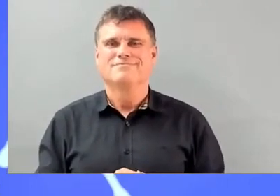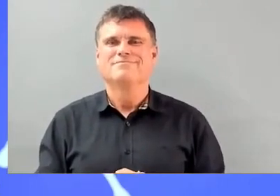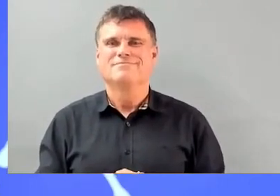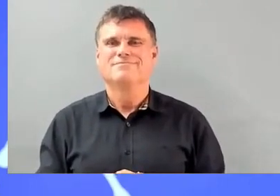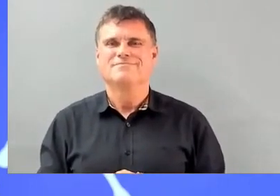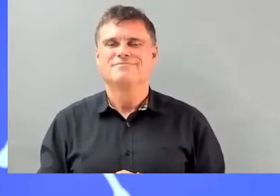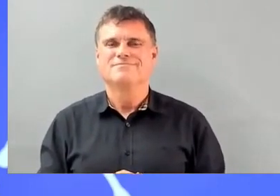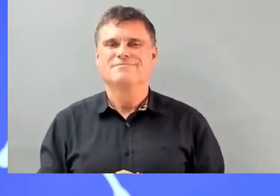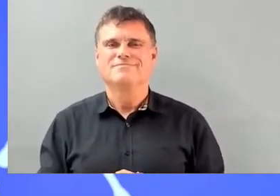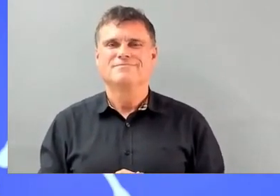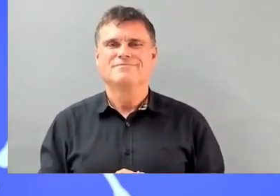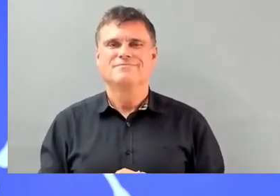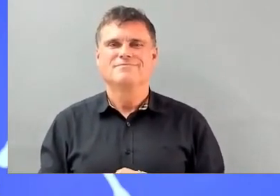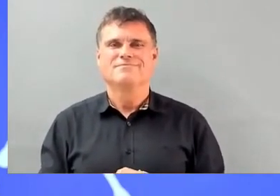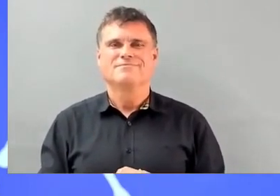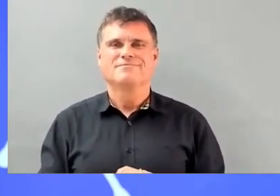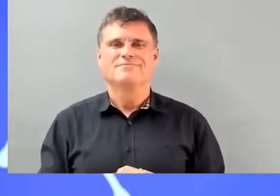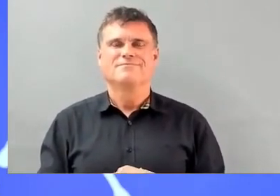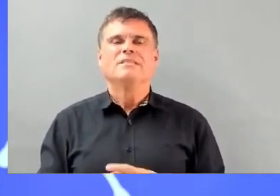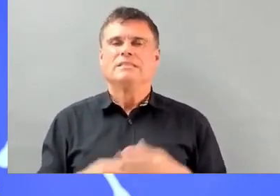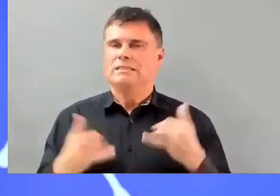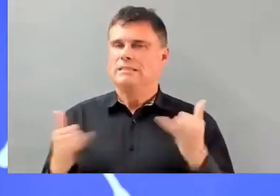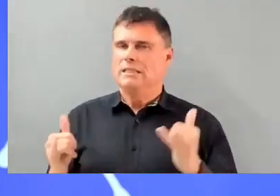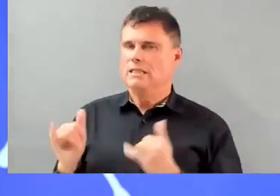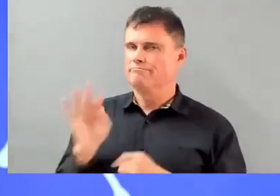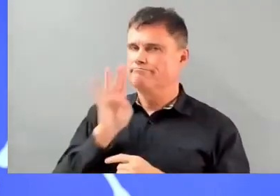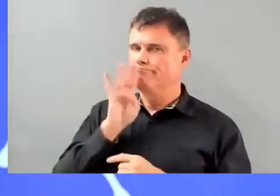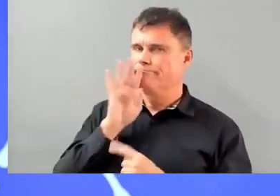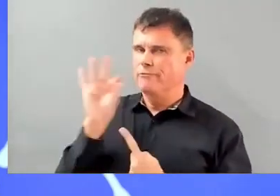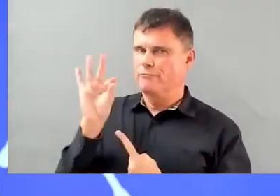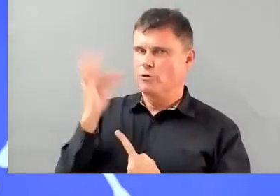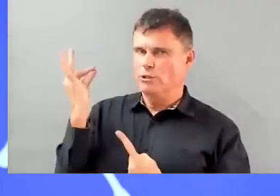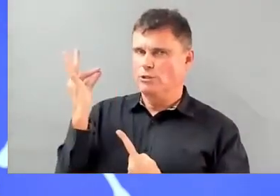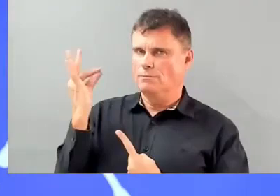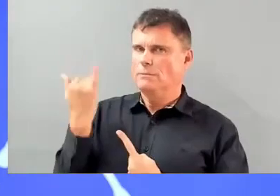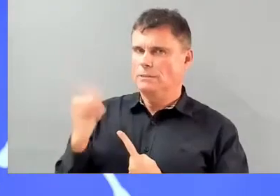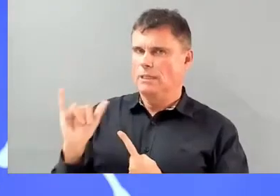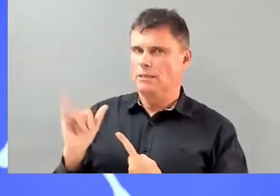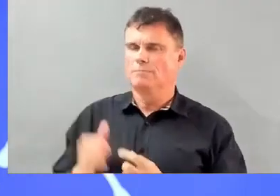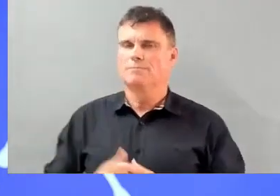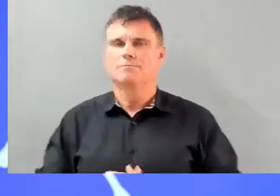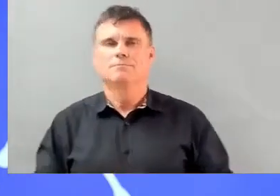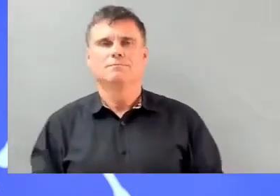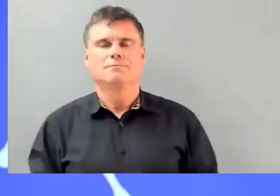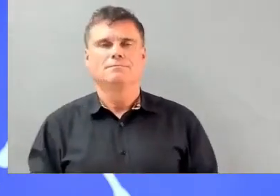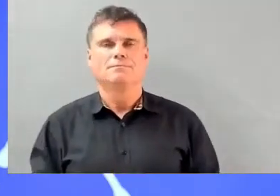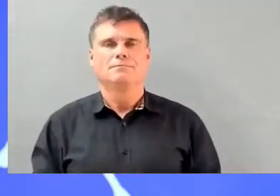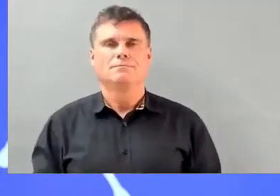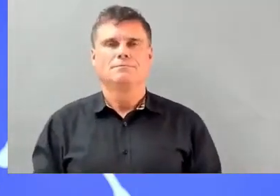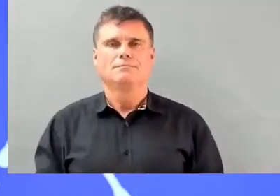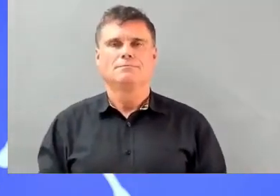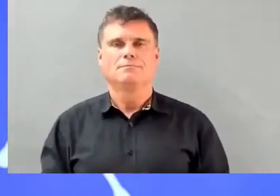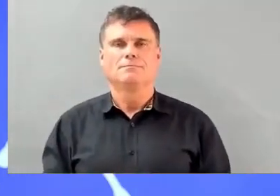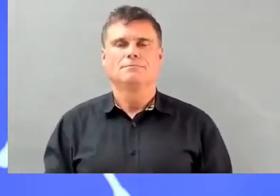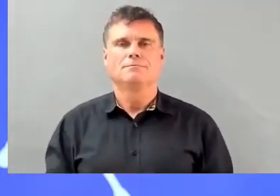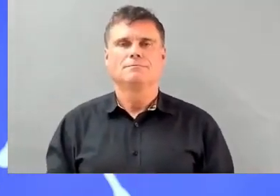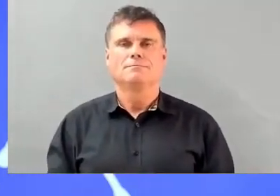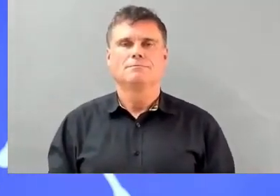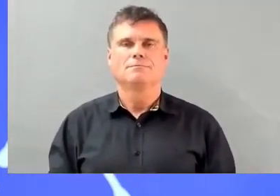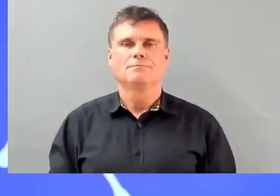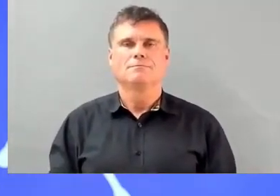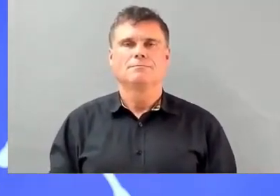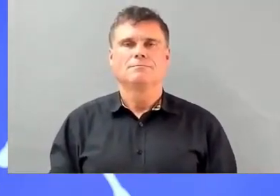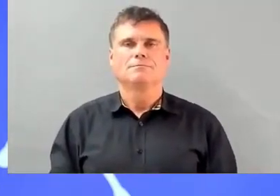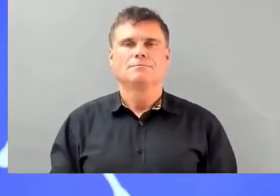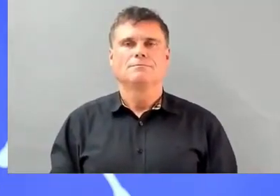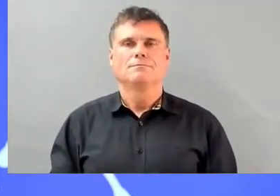avec depuis 2 ans et demi maintenant. Cela a eu un effet profond sur tous les